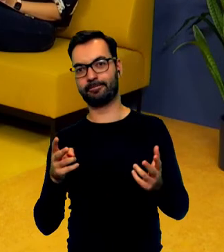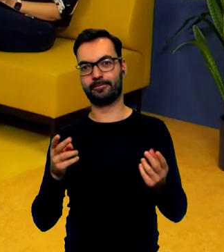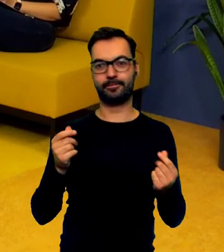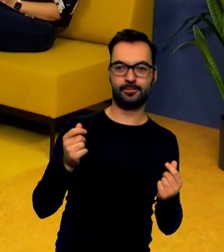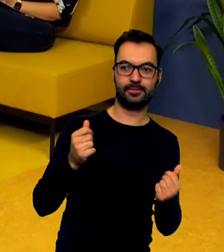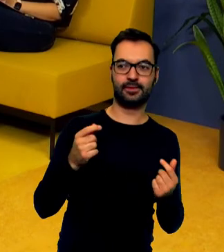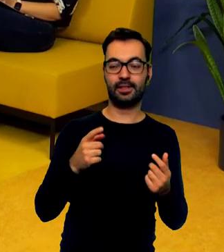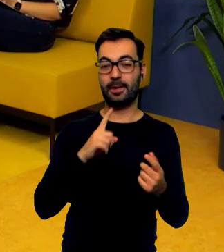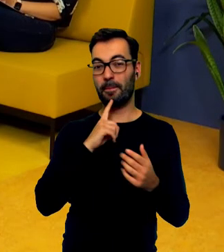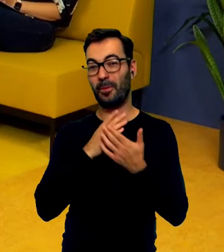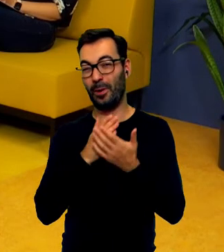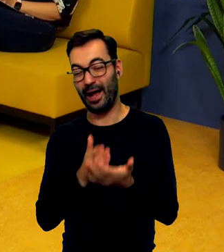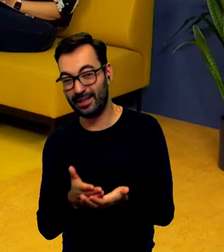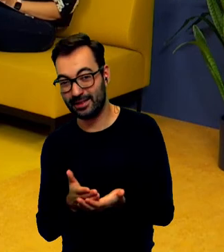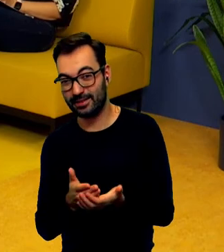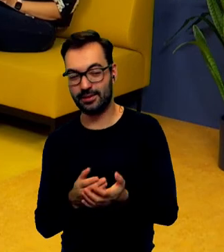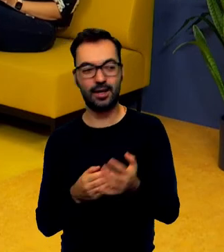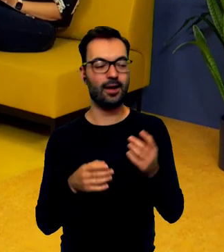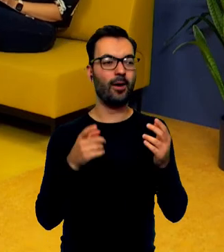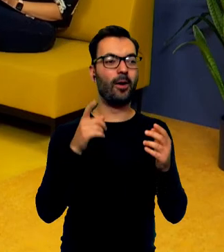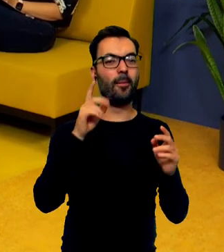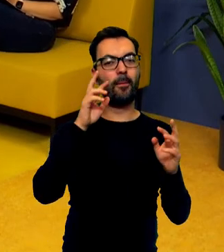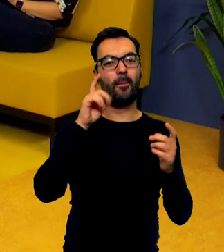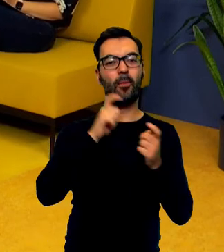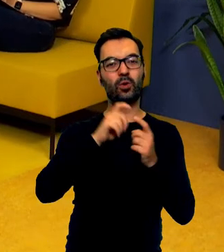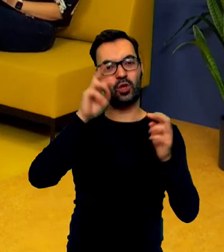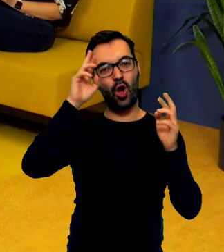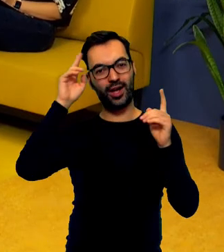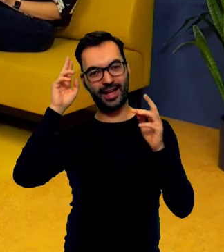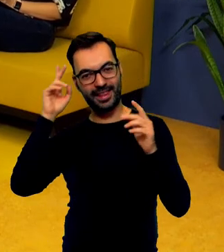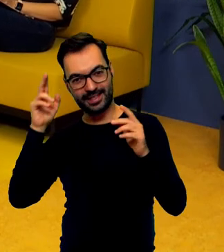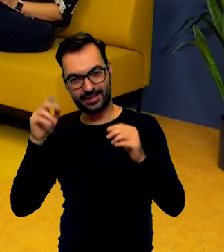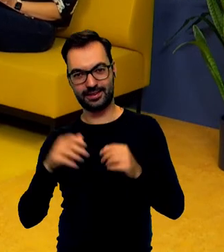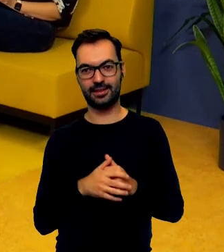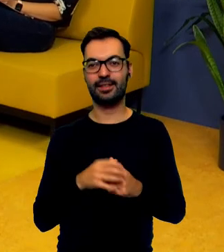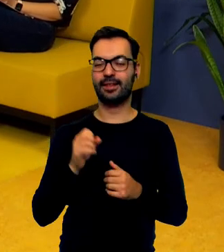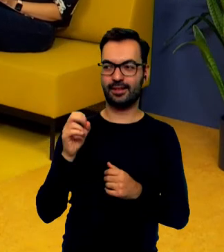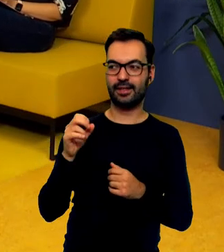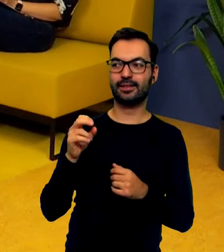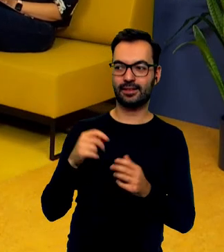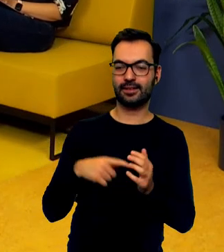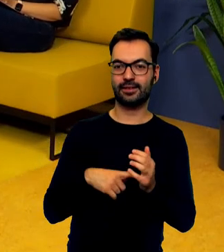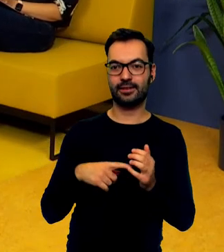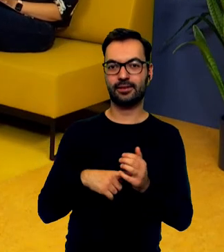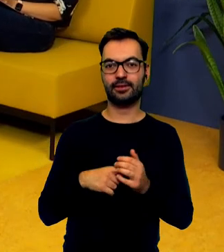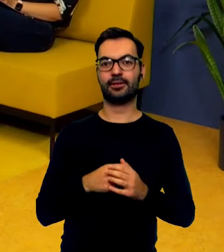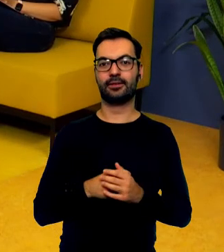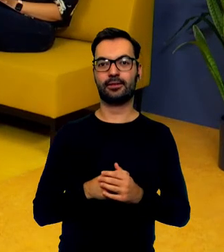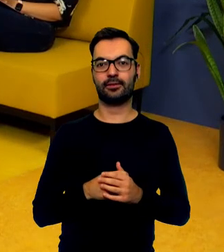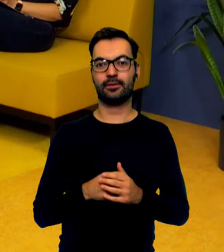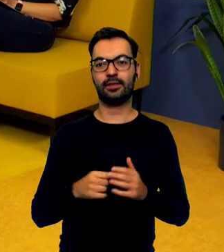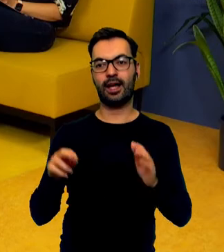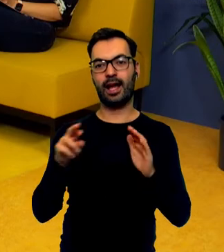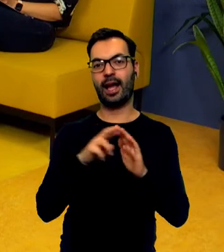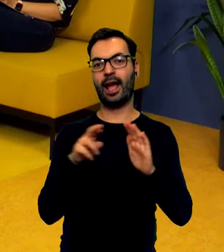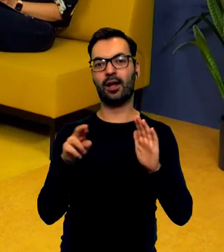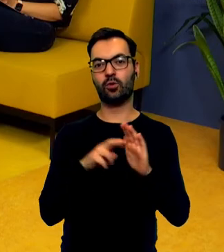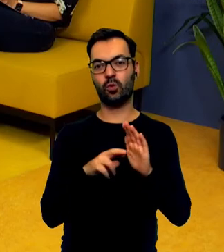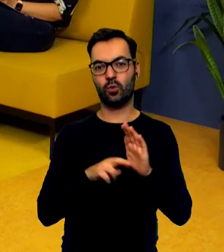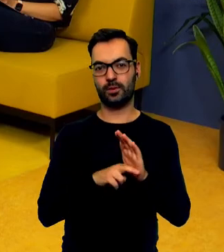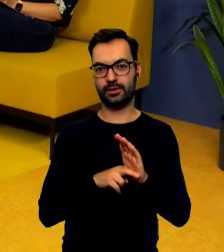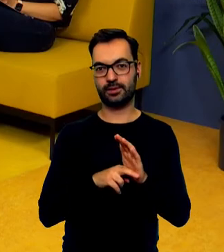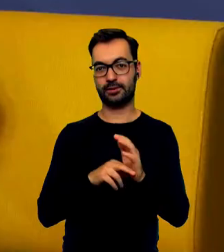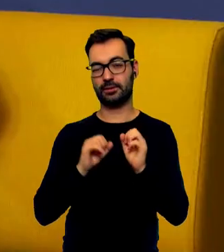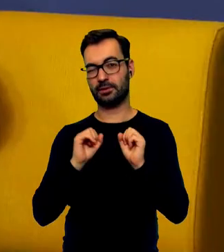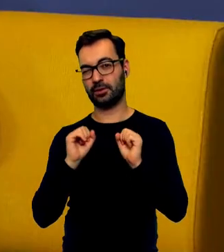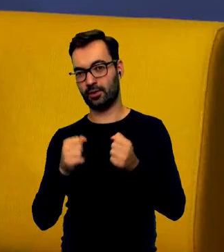nazwijmy to, wskazówki. Punkty orientacyjne, tak. Takie reguły